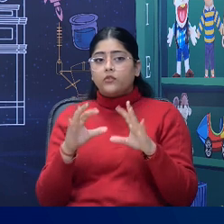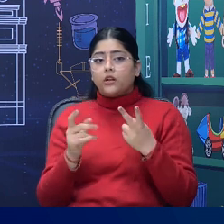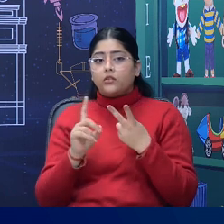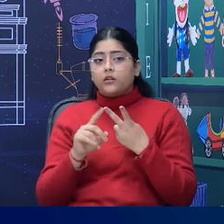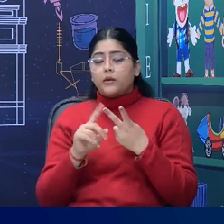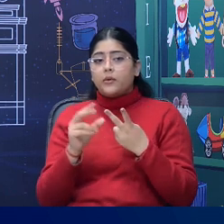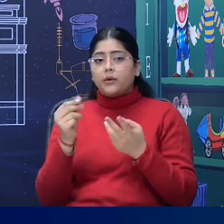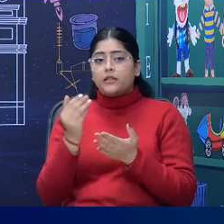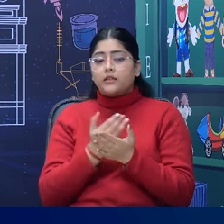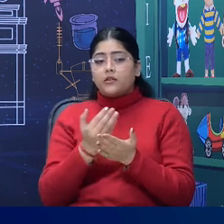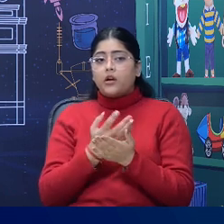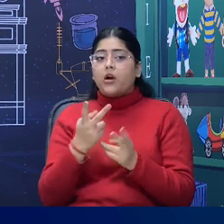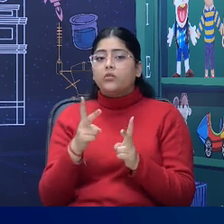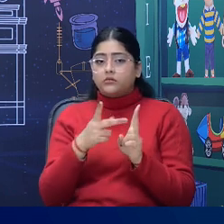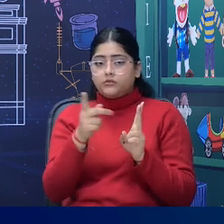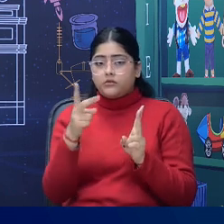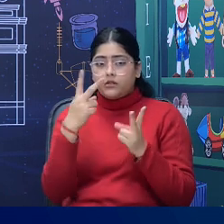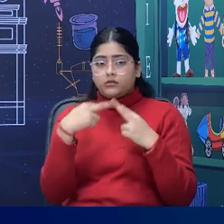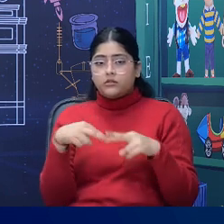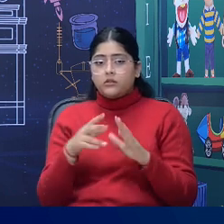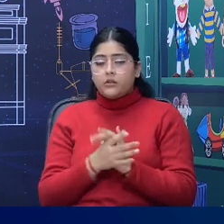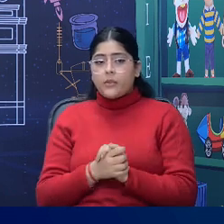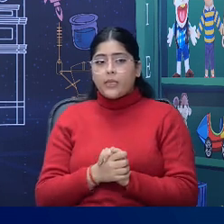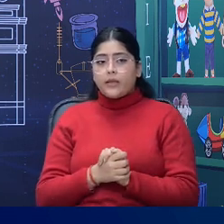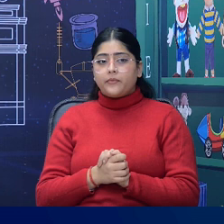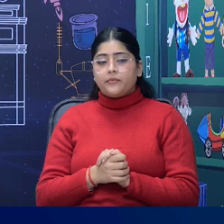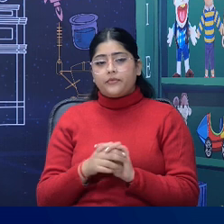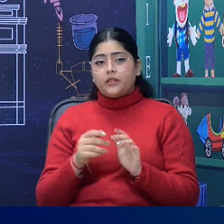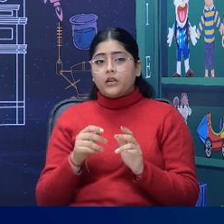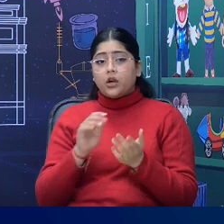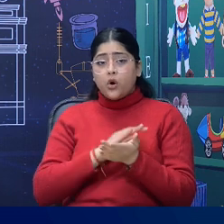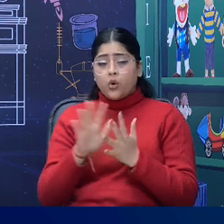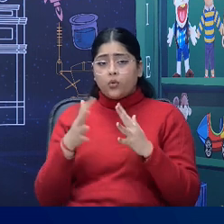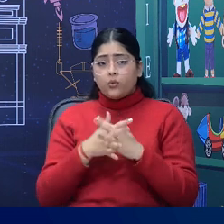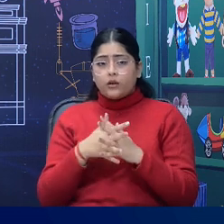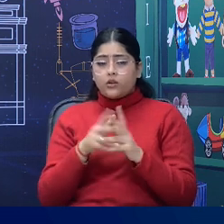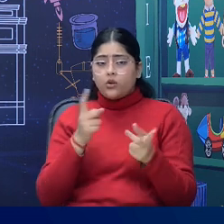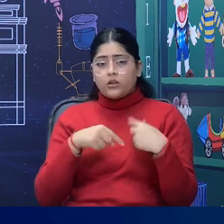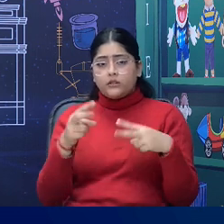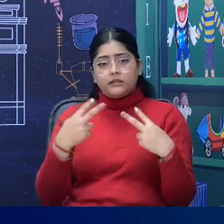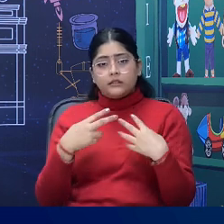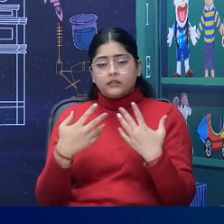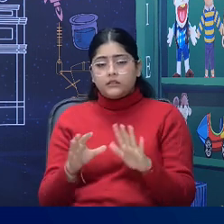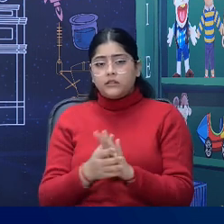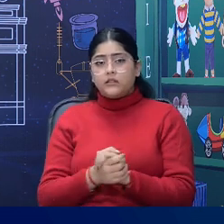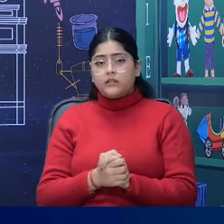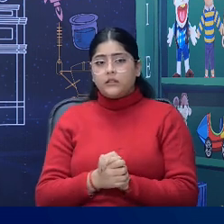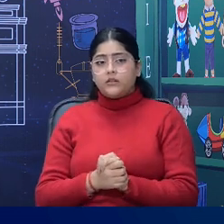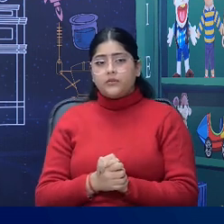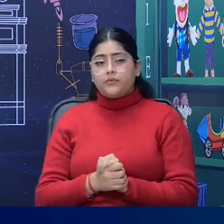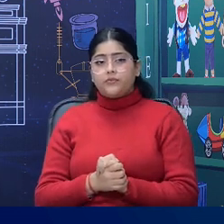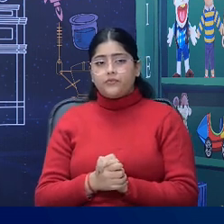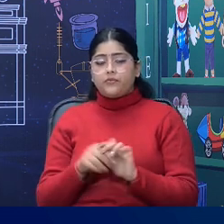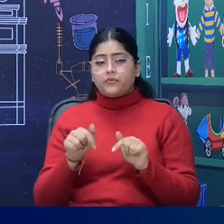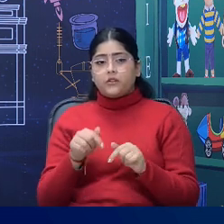कहां घूमा जाए जी तो बच्चों आपने अपना दोनों ही तरह का होमवर्क जो है वो नोट कर लिया होगा विशेष बच्चों के लिए यहां संशोधित